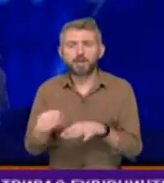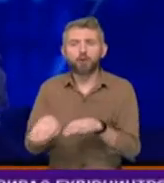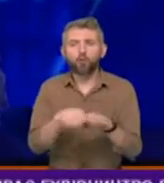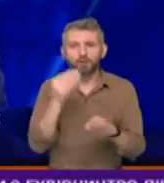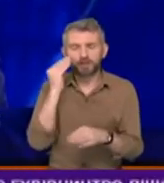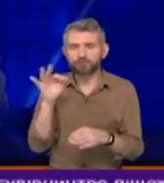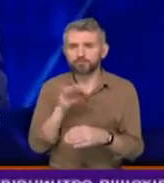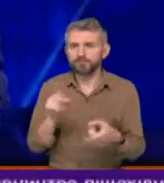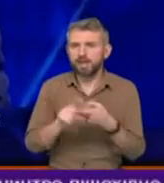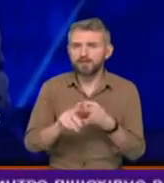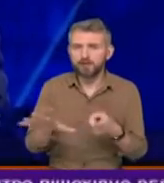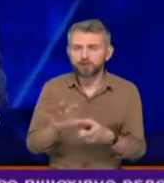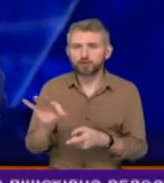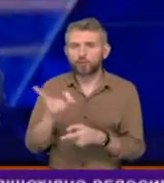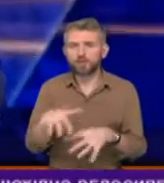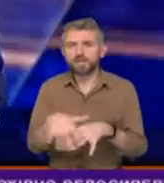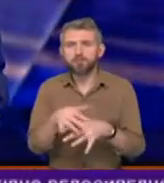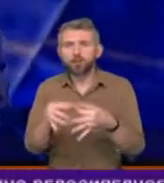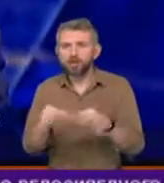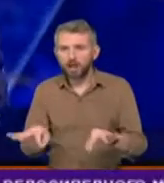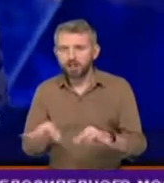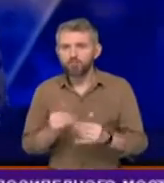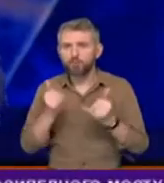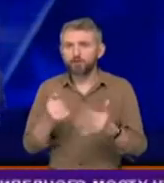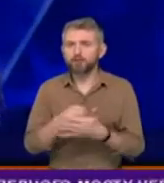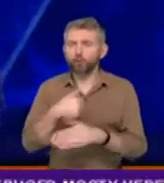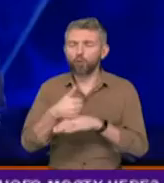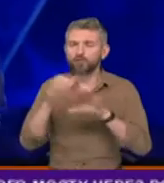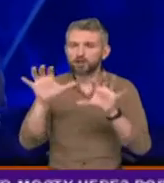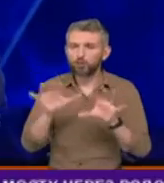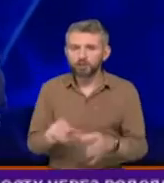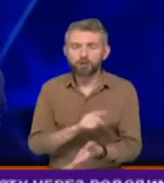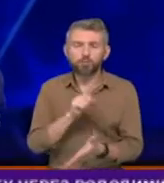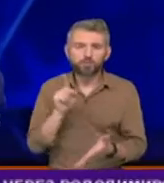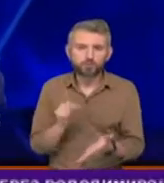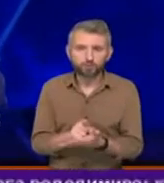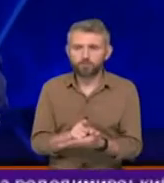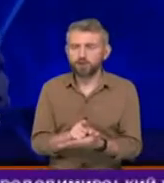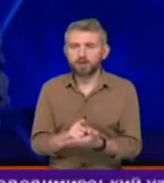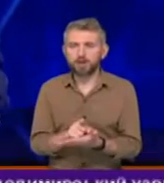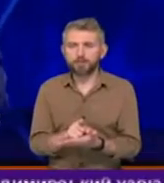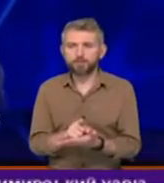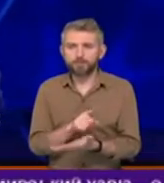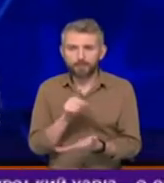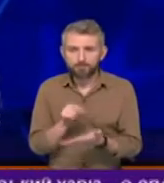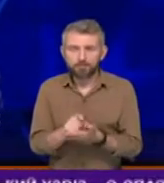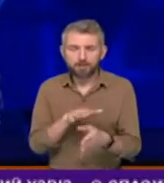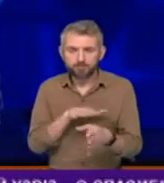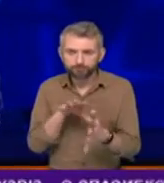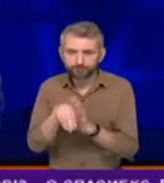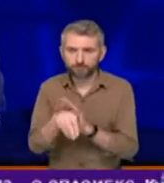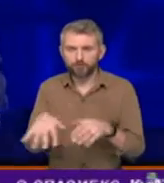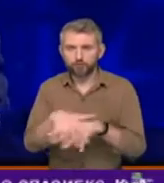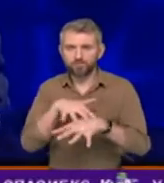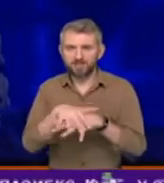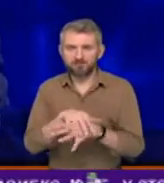стосовно незалежності, консенсус стосовно демократії, поваги до Конституції, він обов'язково має, скажімо так, імплементовуватись в суспільство.